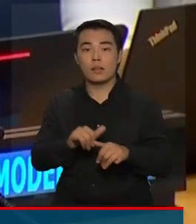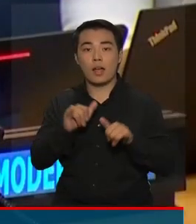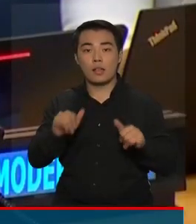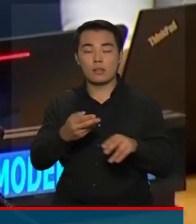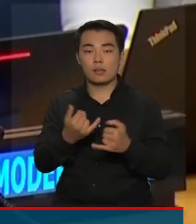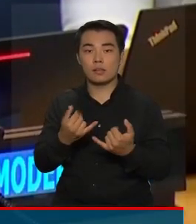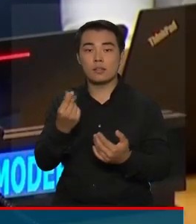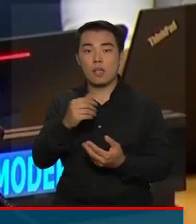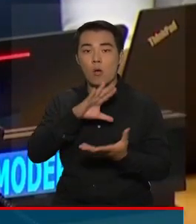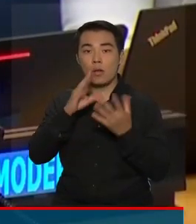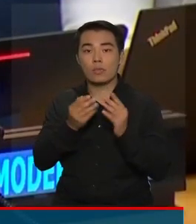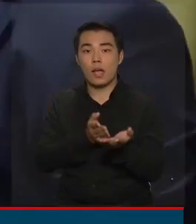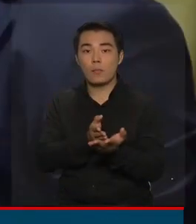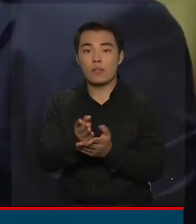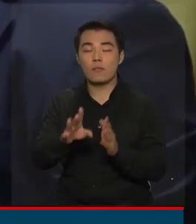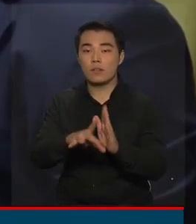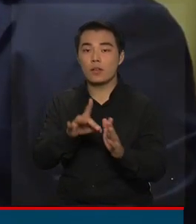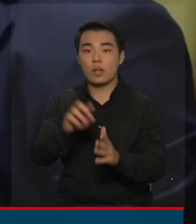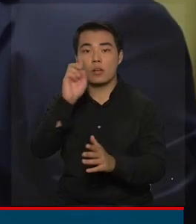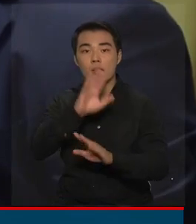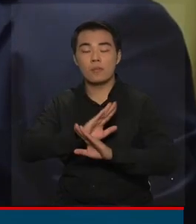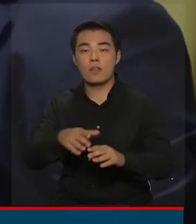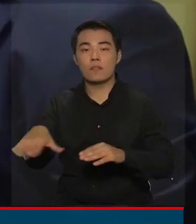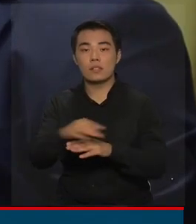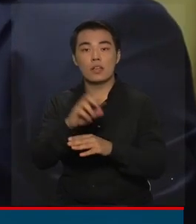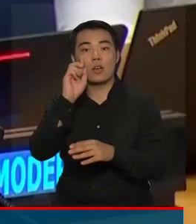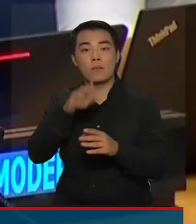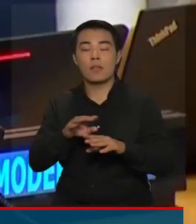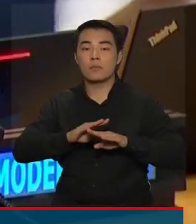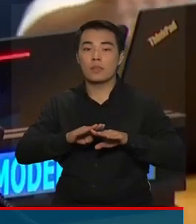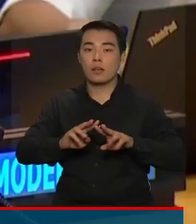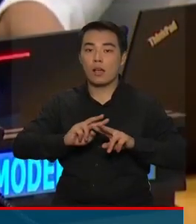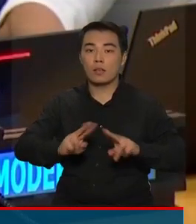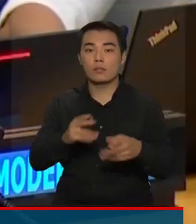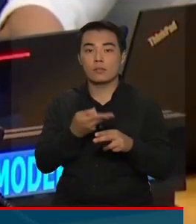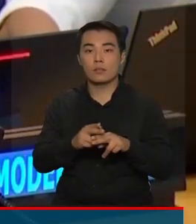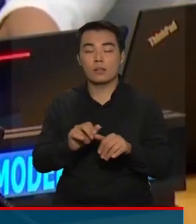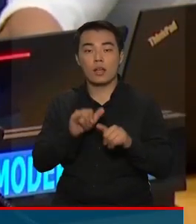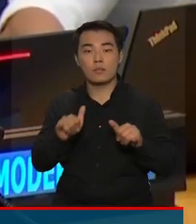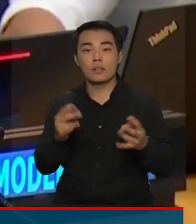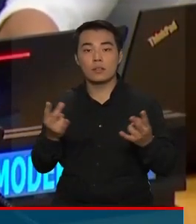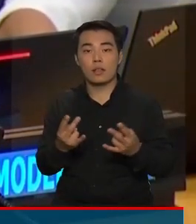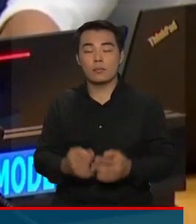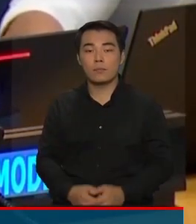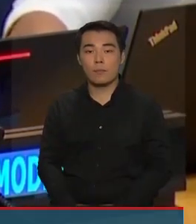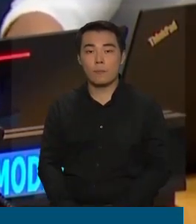үшін қаржы жүйесі таңдаулы елдерге ғана емес, барлық мемлекетке бірдей ықпал ету қажет.